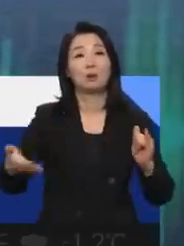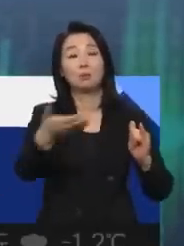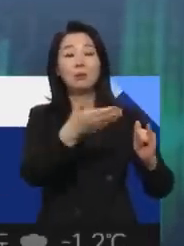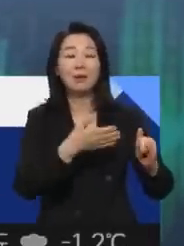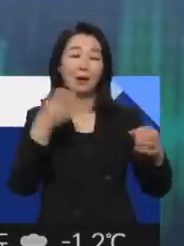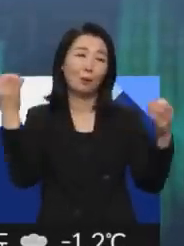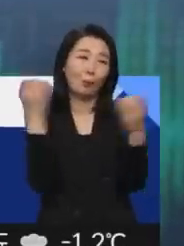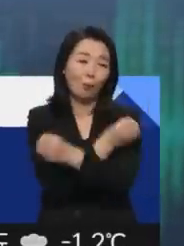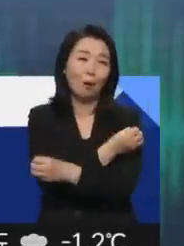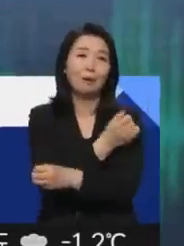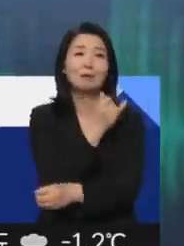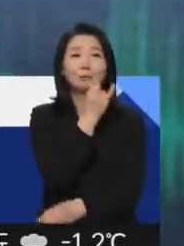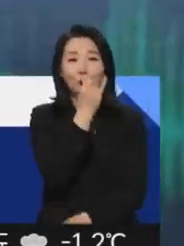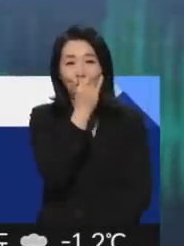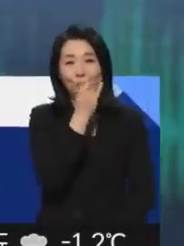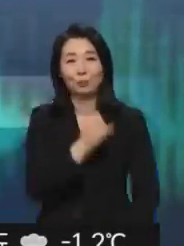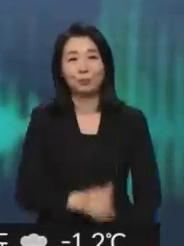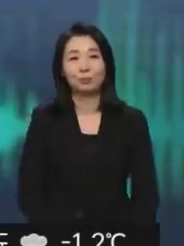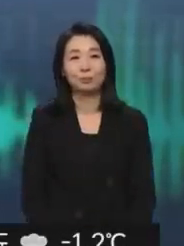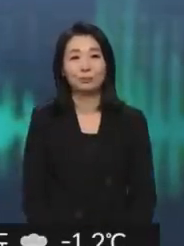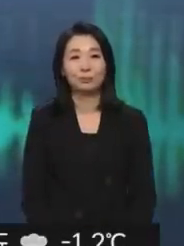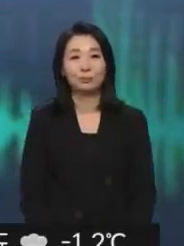괜한 오해를 살 수 있다.